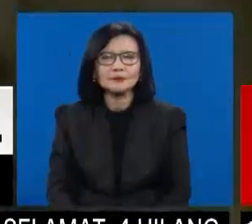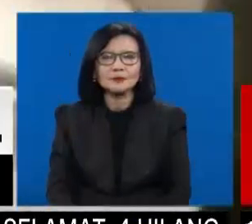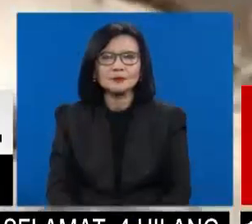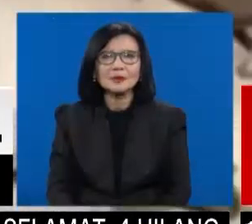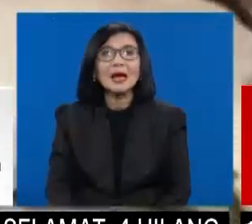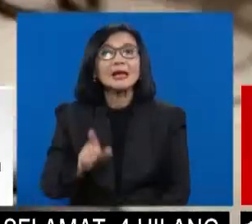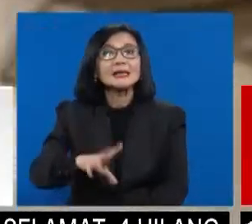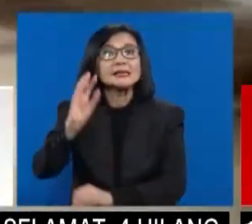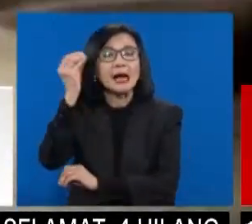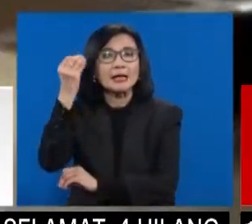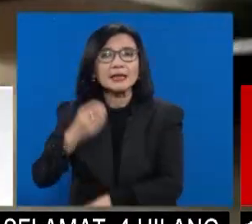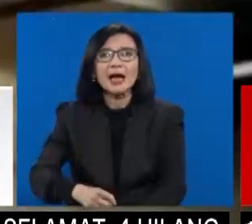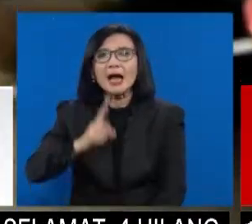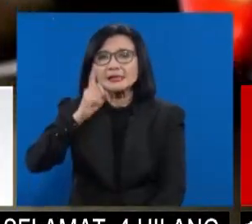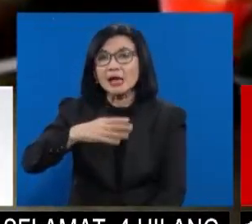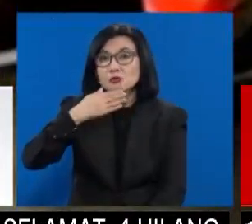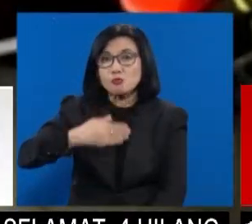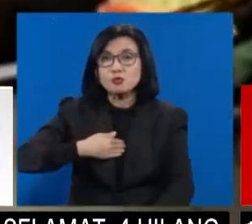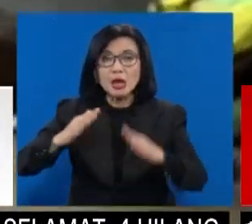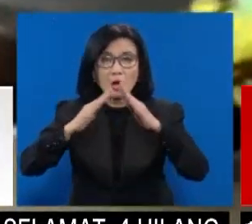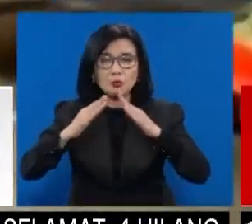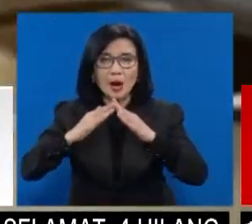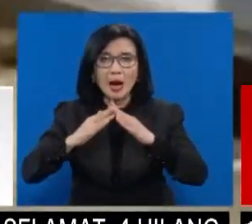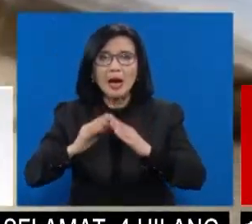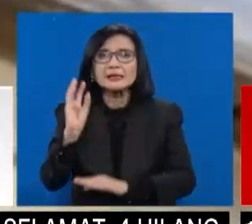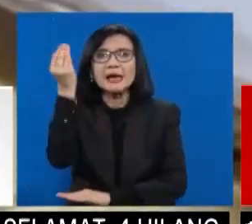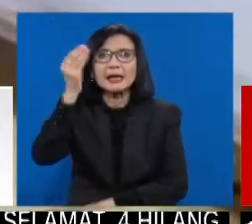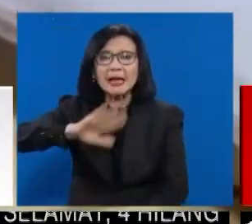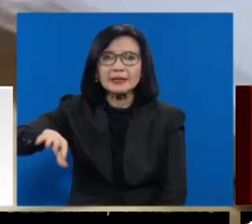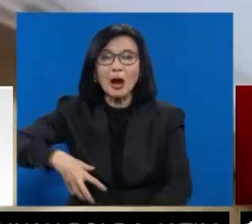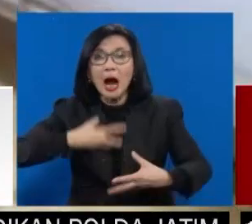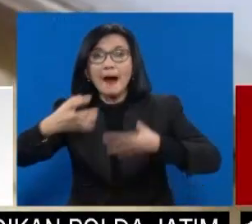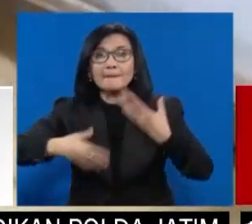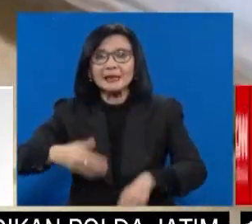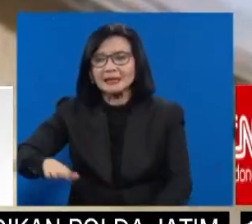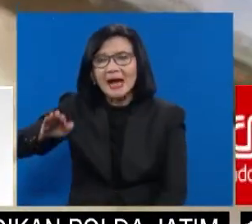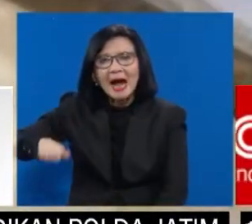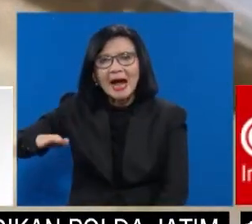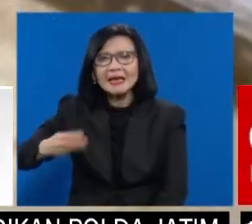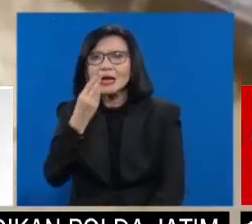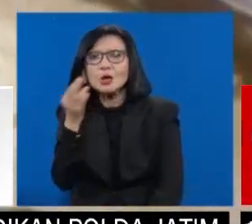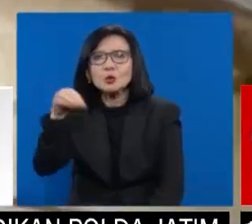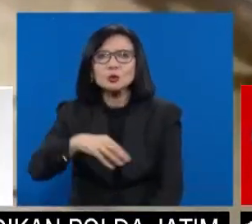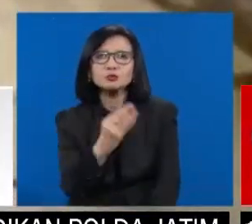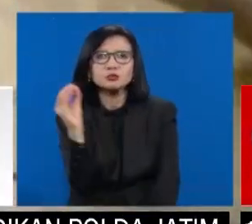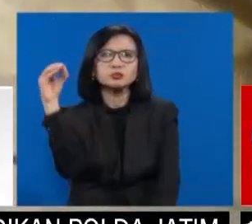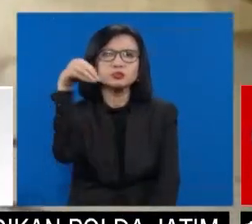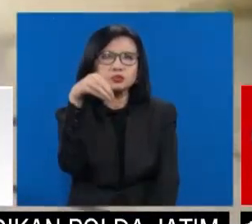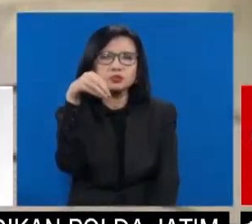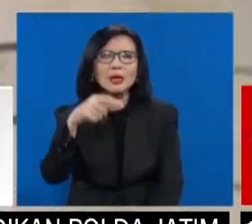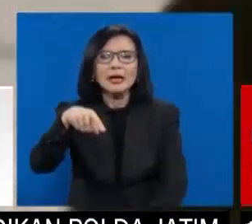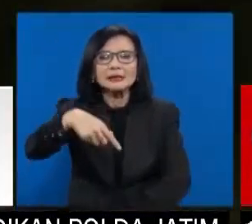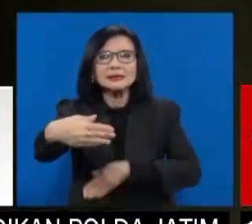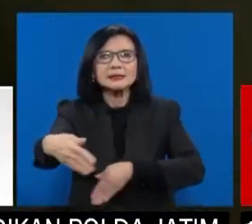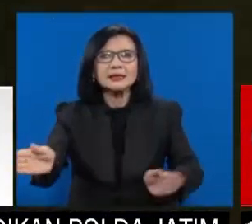Di Jakarta, seorang pemilik rumah di Ciracas, Jakarta Timur, panik setelah menemukan anak ular kobra di salah satu kamar rumah